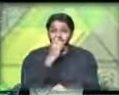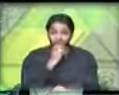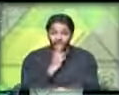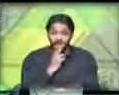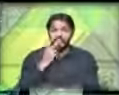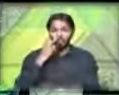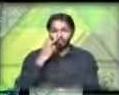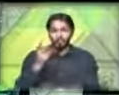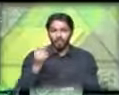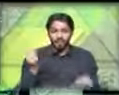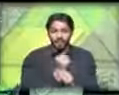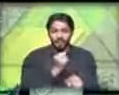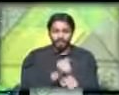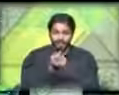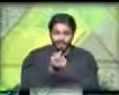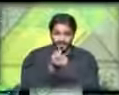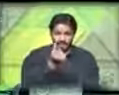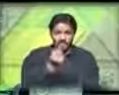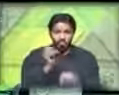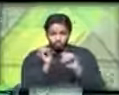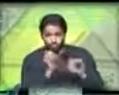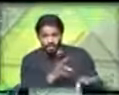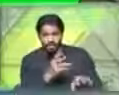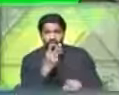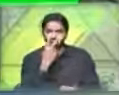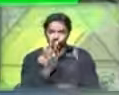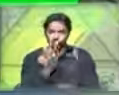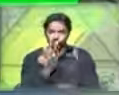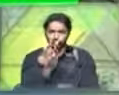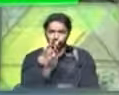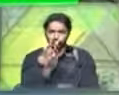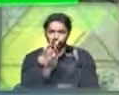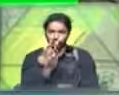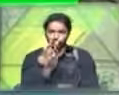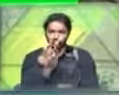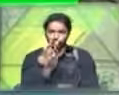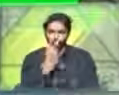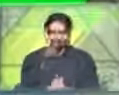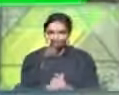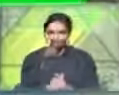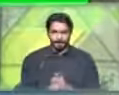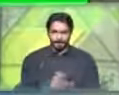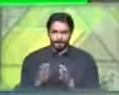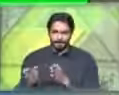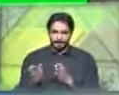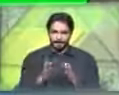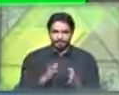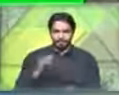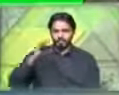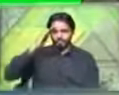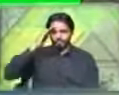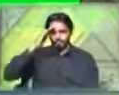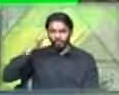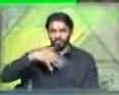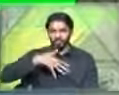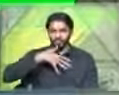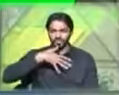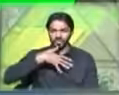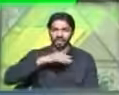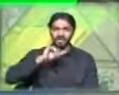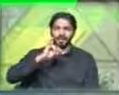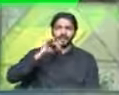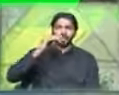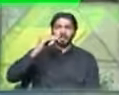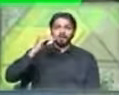ومن يعمل مثقال ذرة شرا يره. بارك الله فيكم في القادمة بإذن الله تعالى. مشاهدينا الكرام، مستمعينا